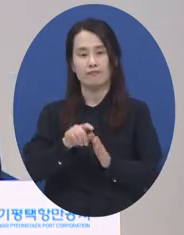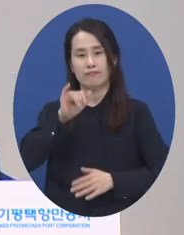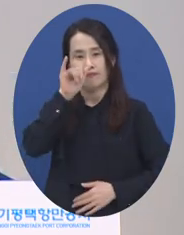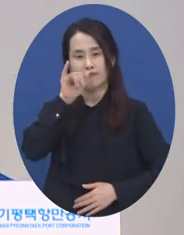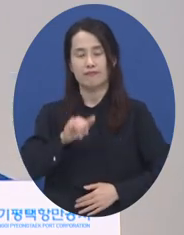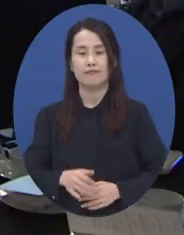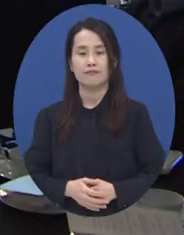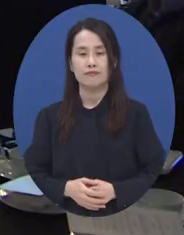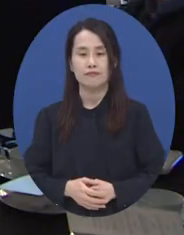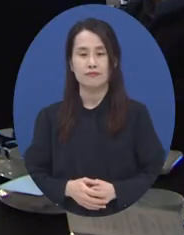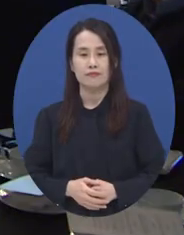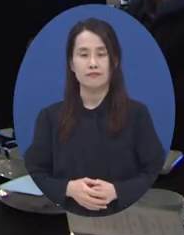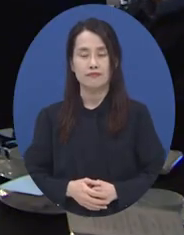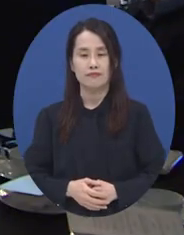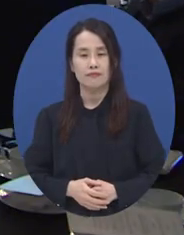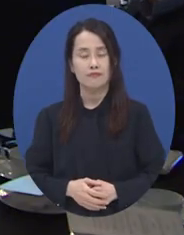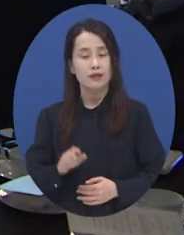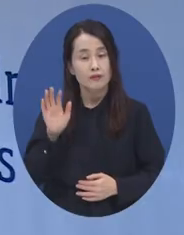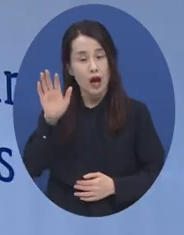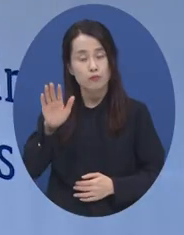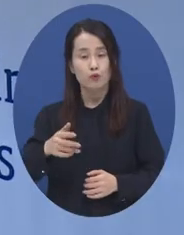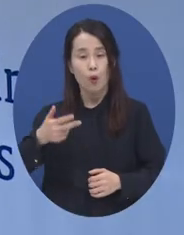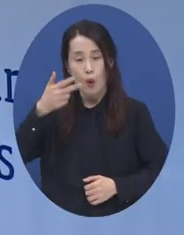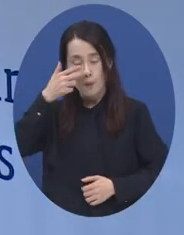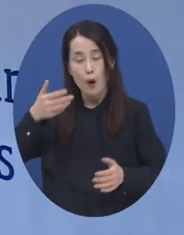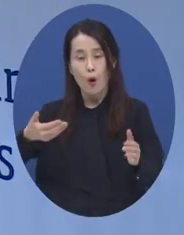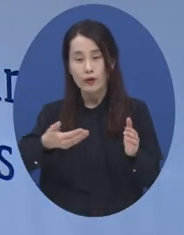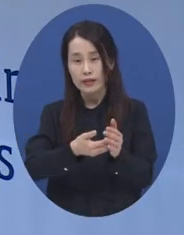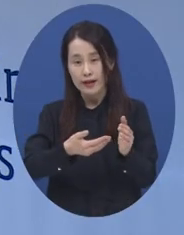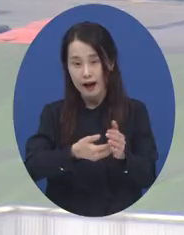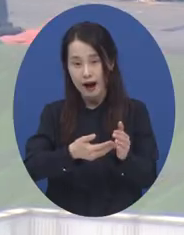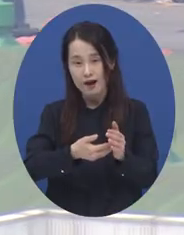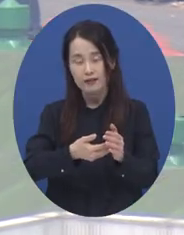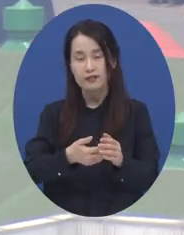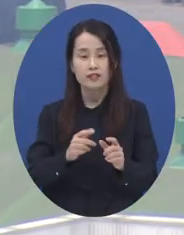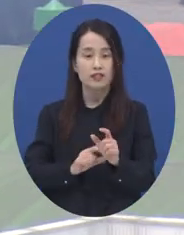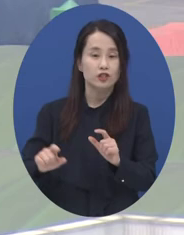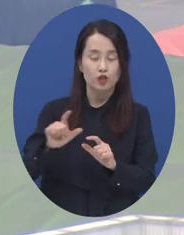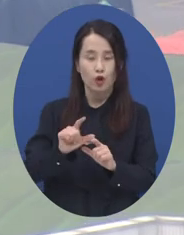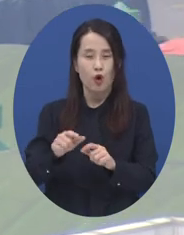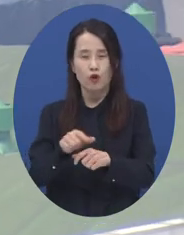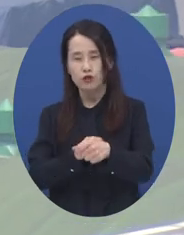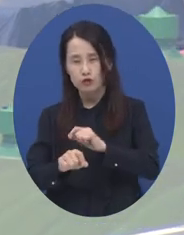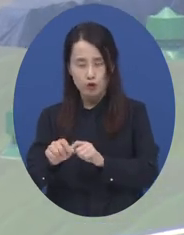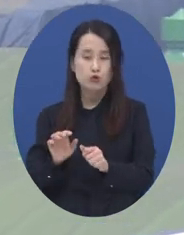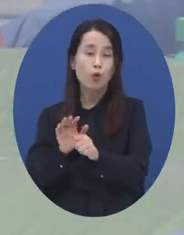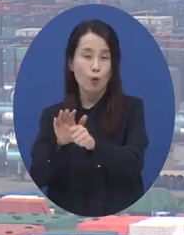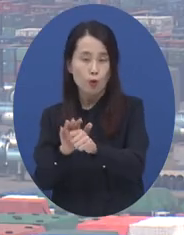있습니다. 경기도는 앞으로 콜드체인 시장을 공략해 도 유일의 국제